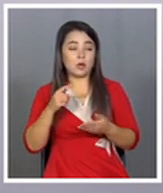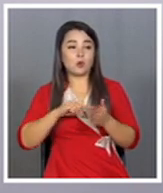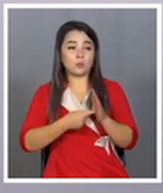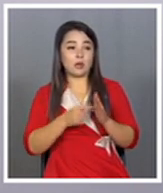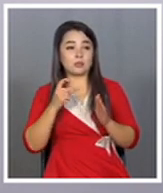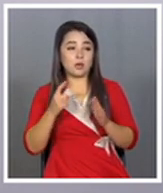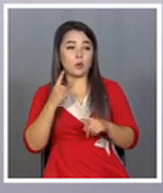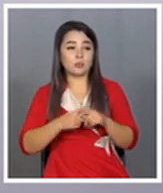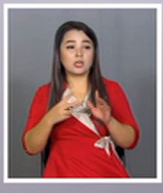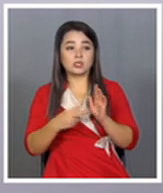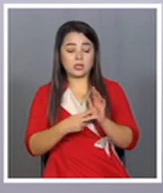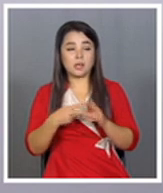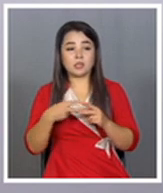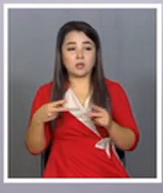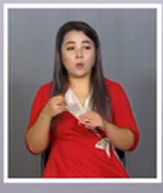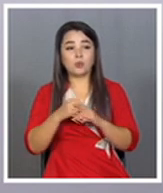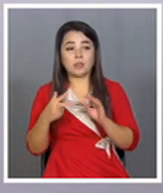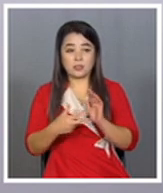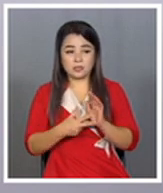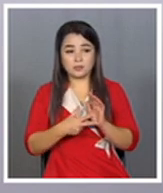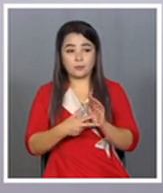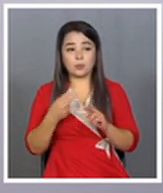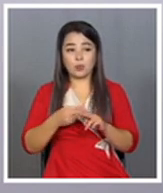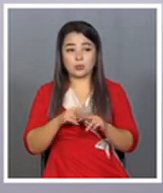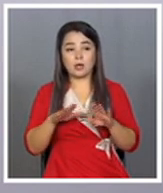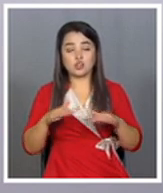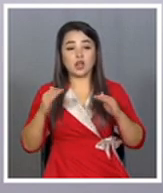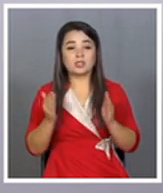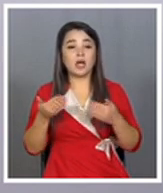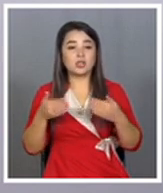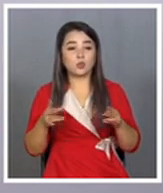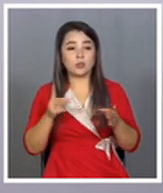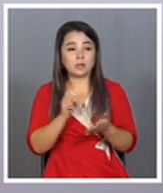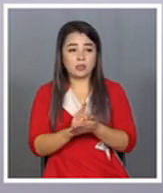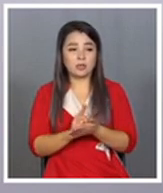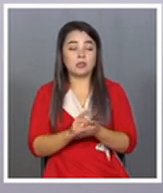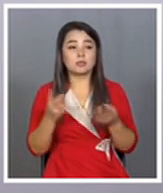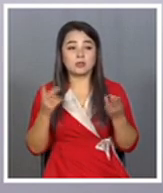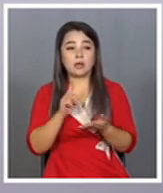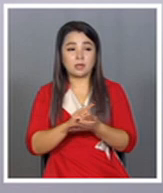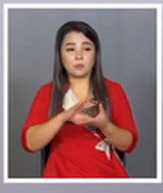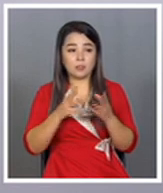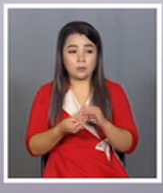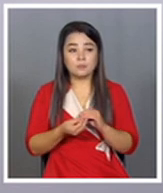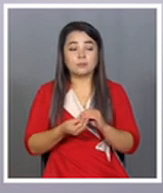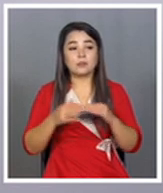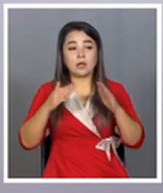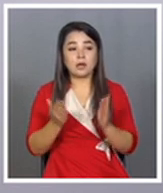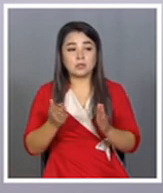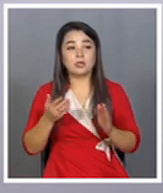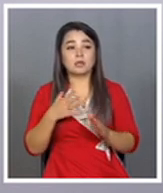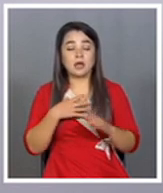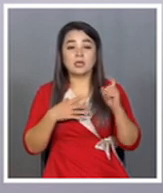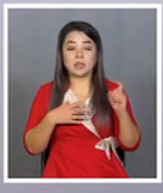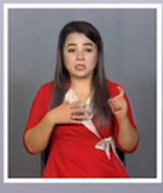X қосылған 7 тең 18-ге. Осы жерде жақшаны ашайық. Жақша ашу үшін біз жақшаның сыртындағы